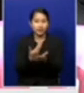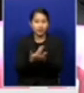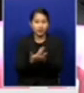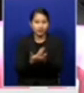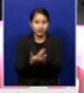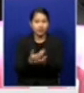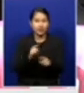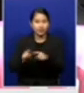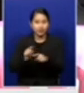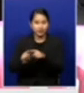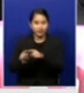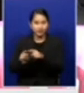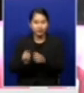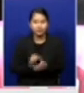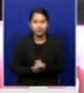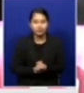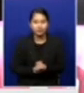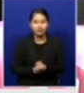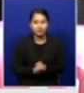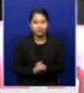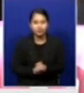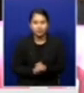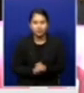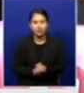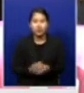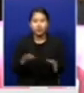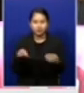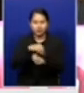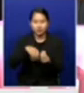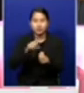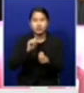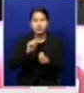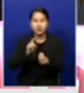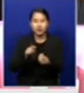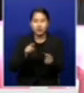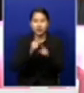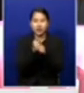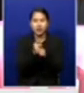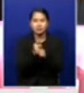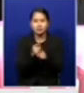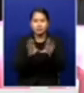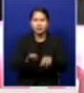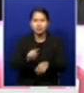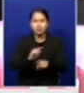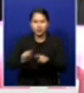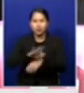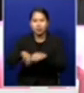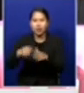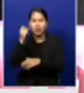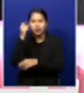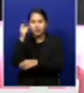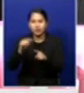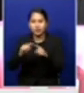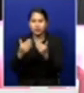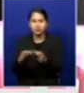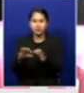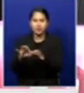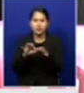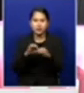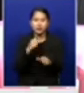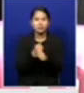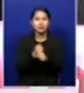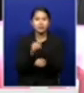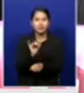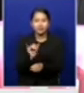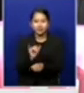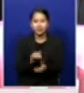จับเศรษฐกิจเชิงสร้างสรรค์ก็คือ Creative Economy ในโมเดลที่ทุกท่านอาจจะพอจะทราบแต่ว่าไม่ถูกนำมาใช้เชิงรูปธรรมโมเด